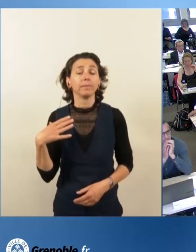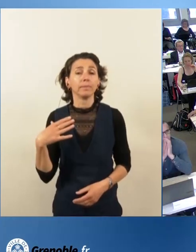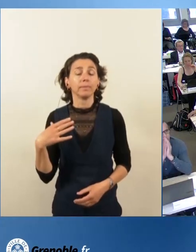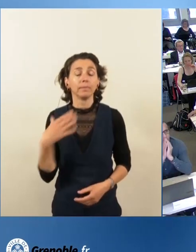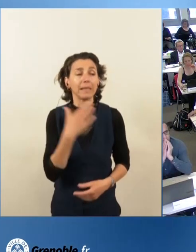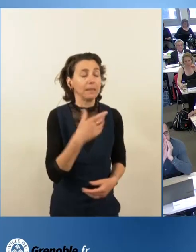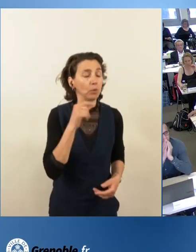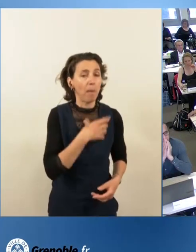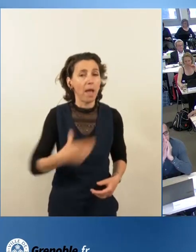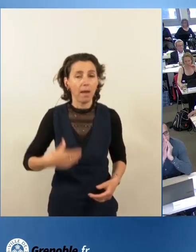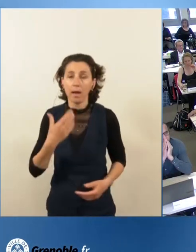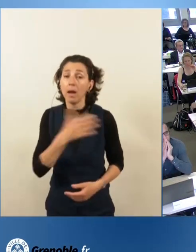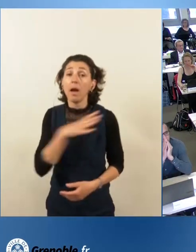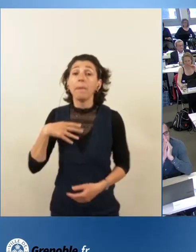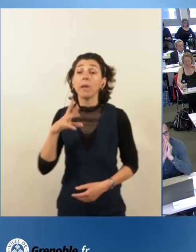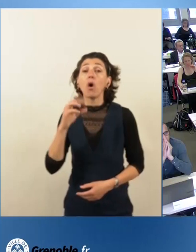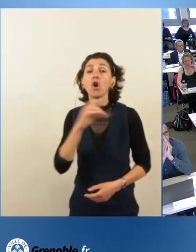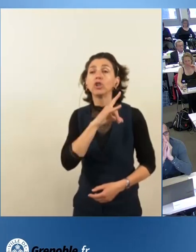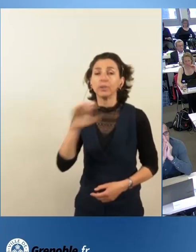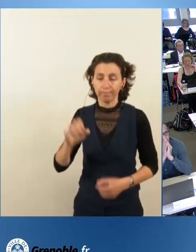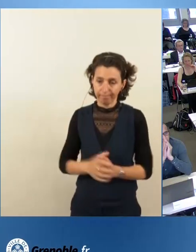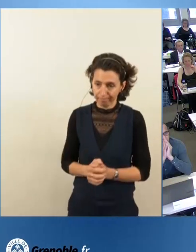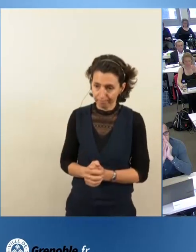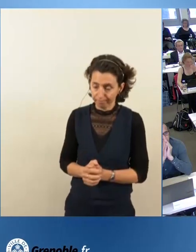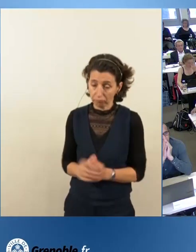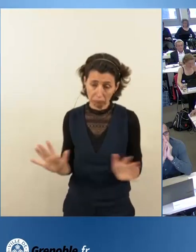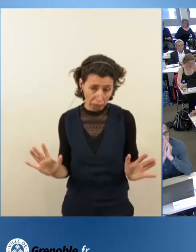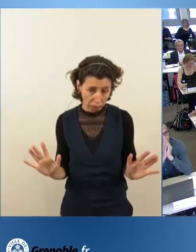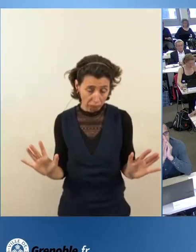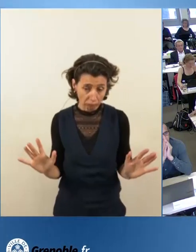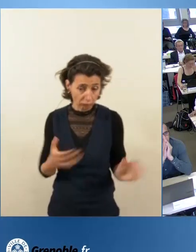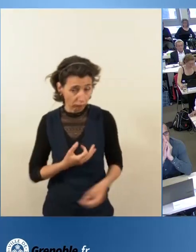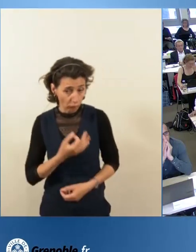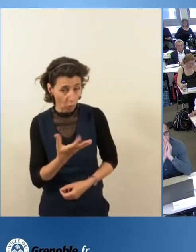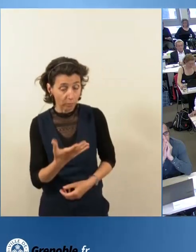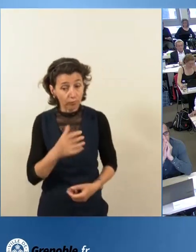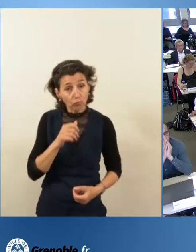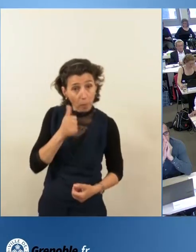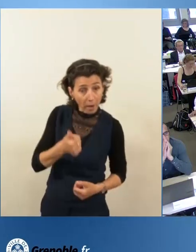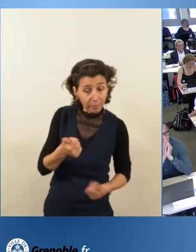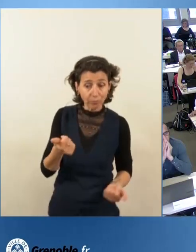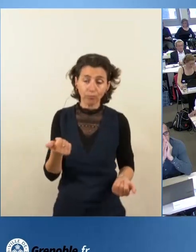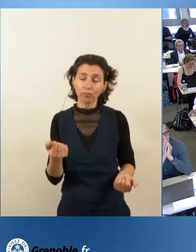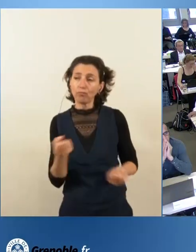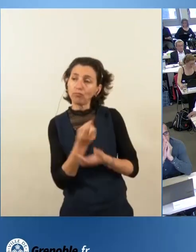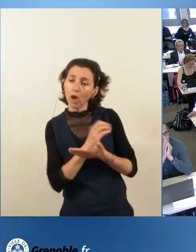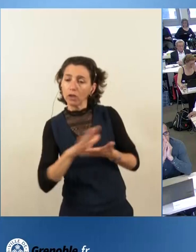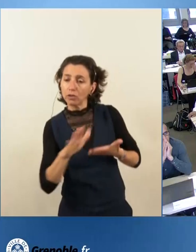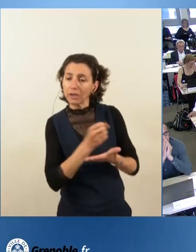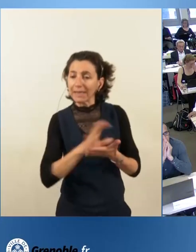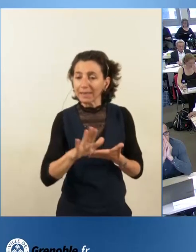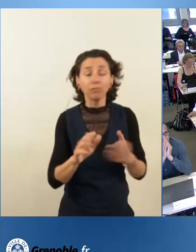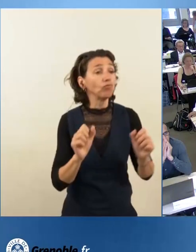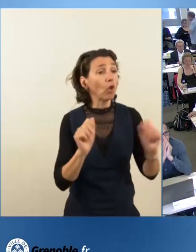merci Michel maire alors moi j'ai envie de dire demain on reste gratis ah c'est super demain on rase gratis mais qui paye